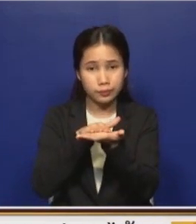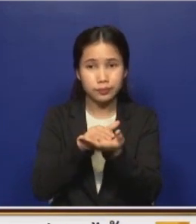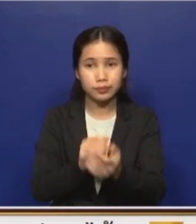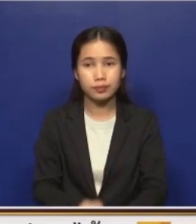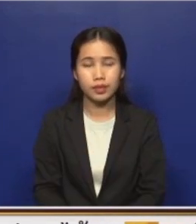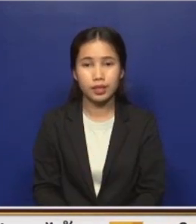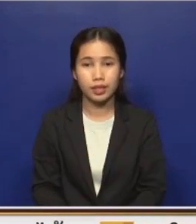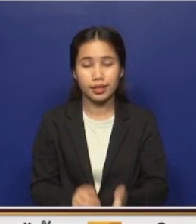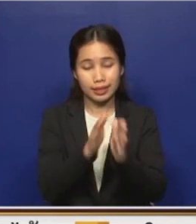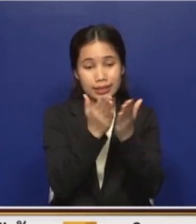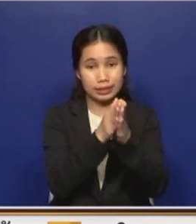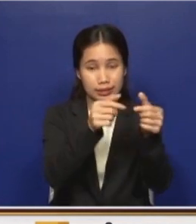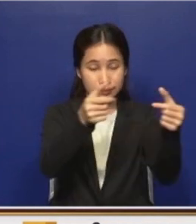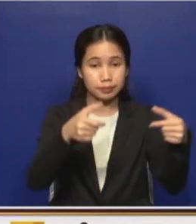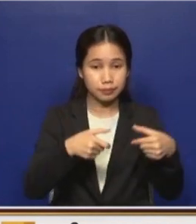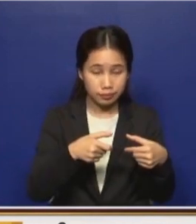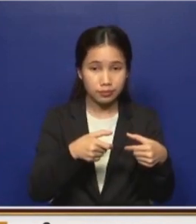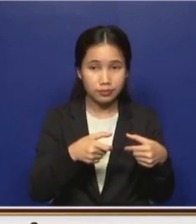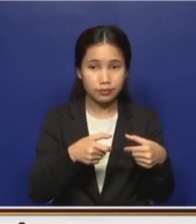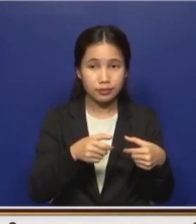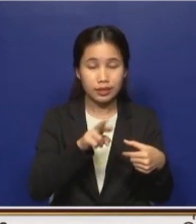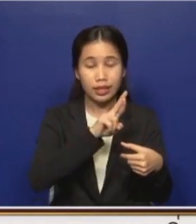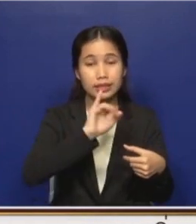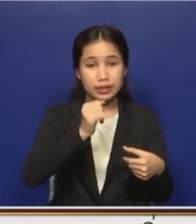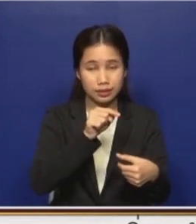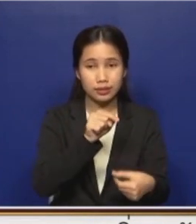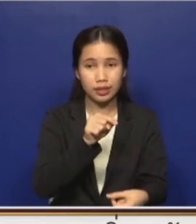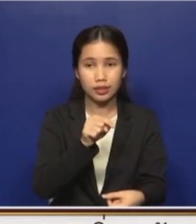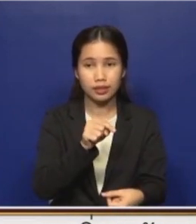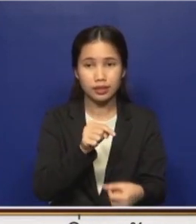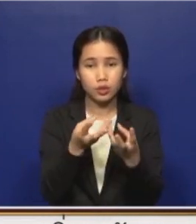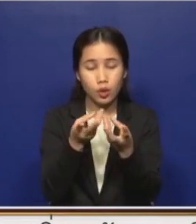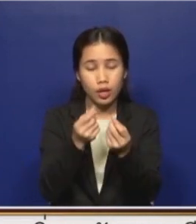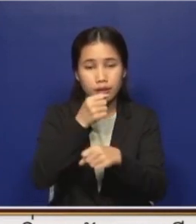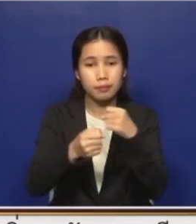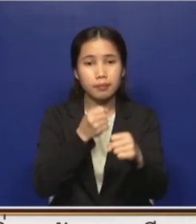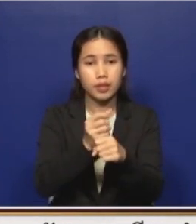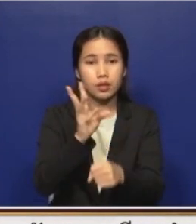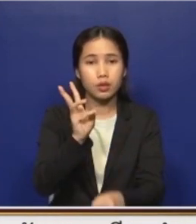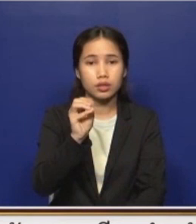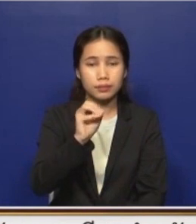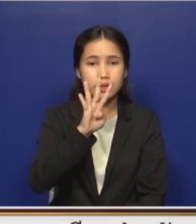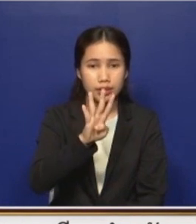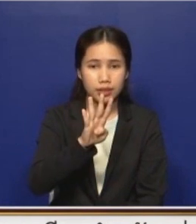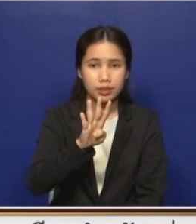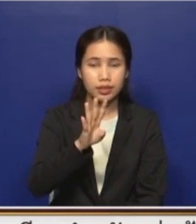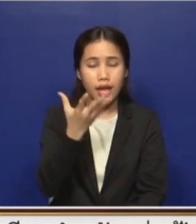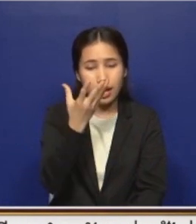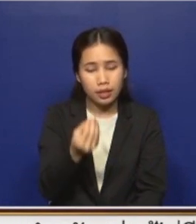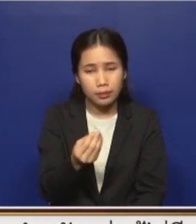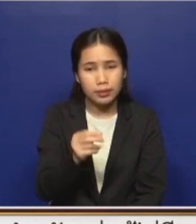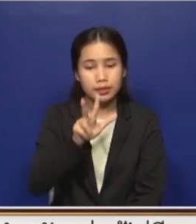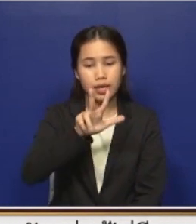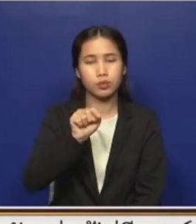ปี63หมดปีงบประมาณตกลงรัฐบาลไทยฮะโดยท่านนายกรัฐมนตรีพลเอกประยุทธ์จันทร์โอช